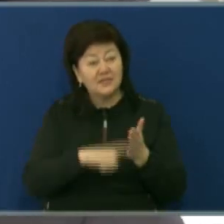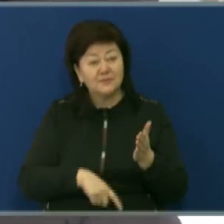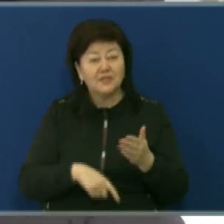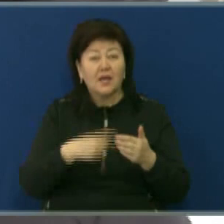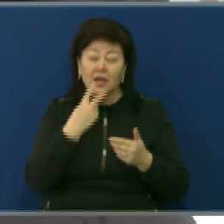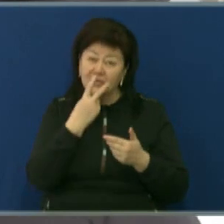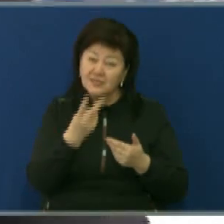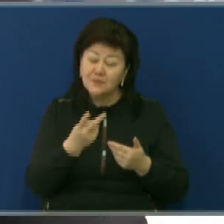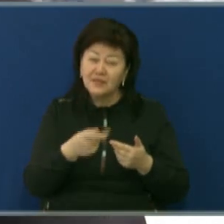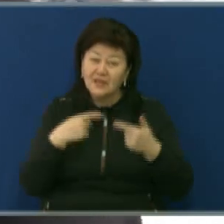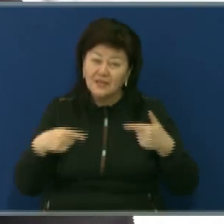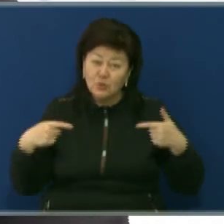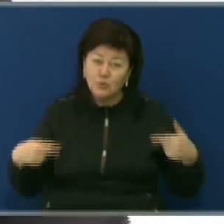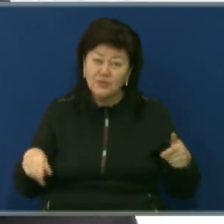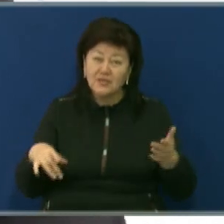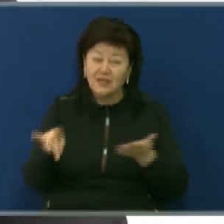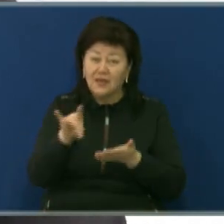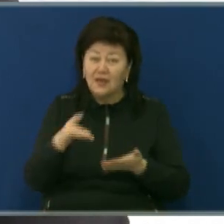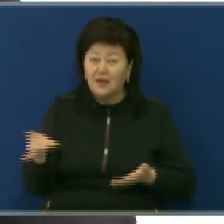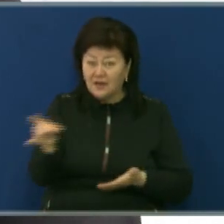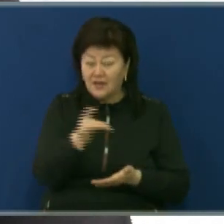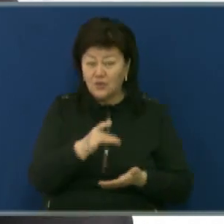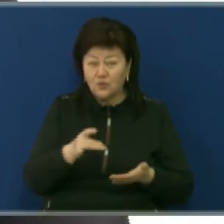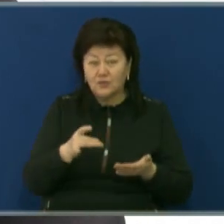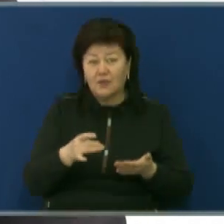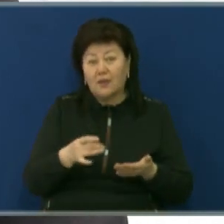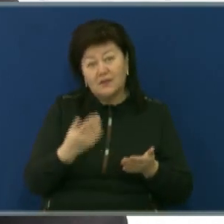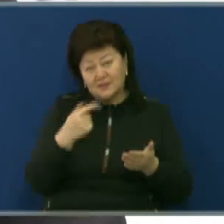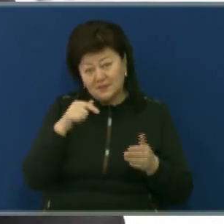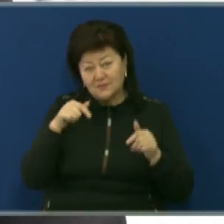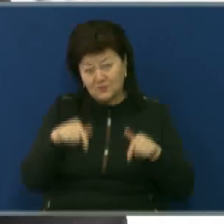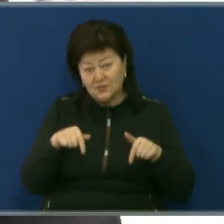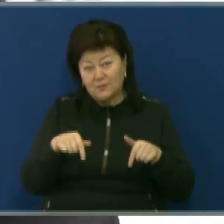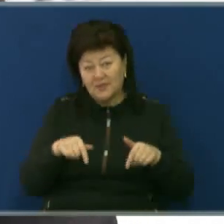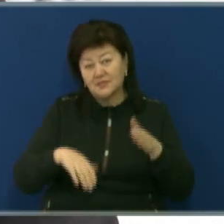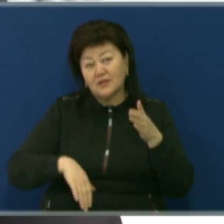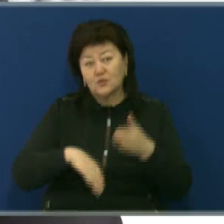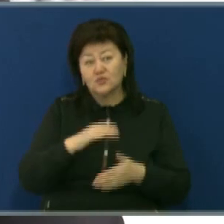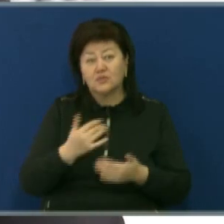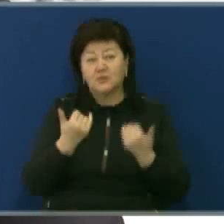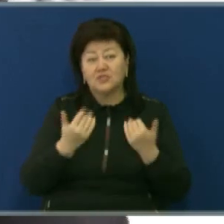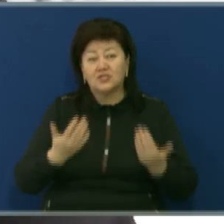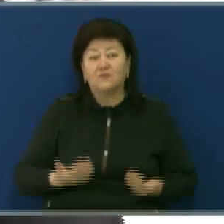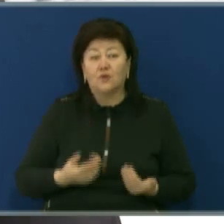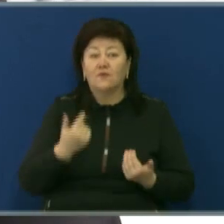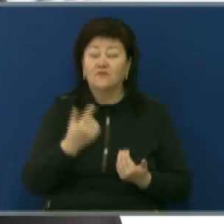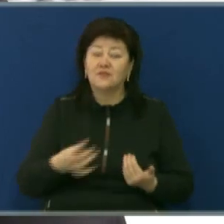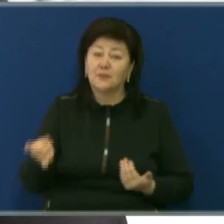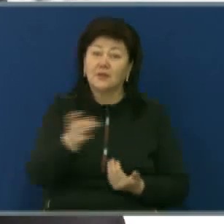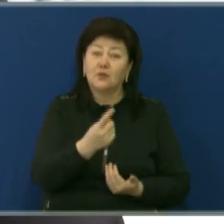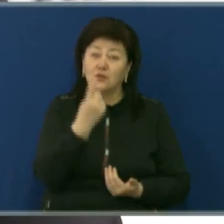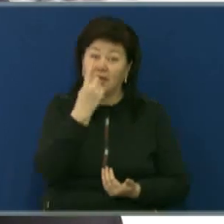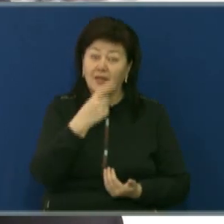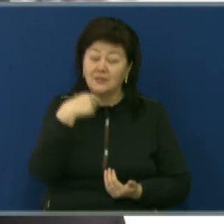райондарға қарағанда өте әдемі. Біз енді Қарағайлыда тұрып жатқанымызға міне бір жылдай уақыт болды. Бір жылдың